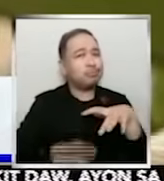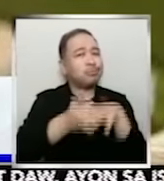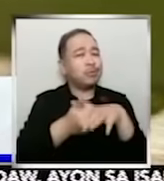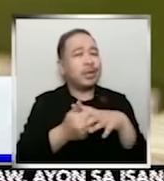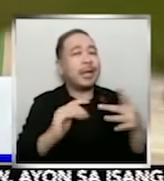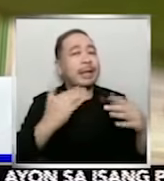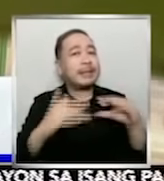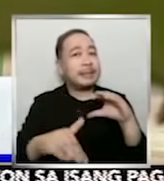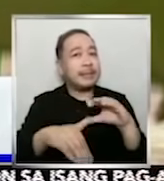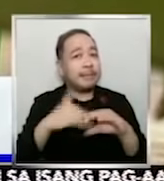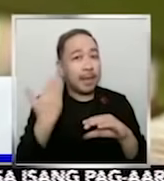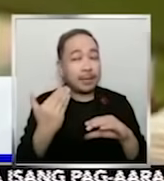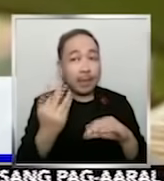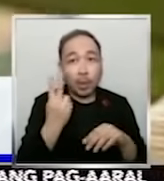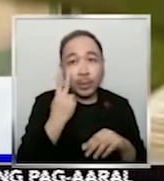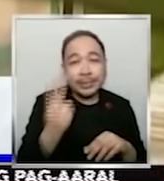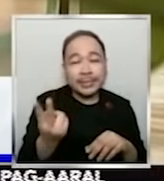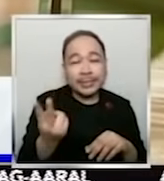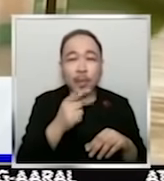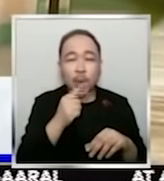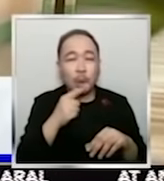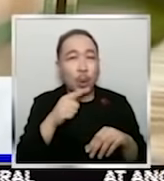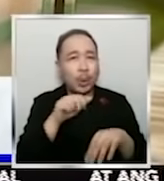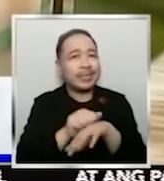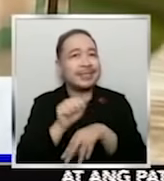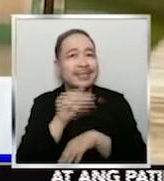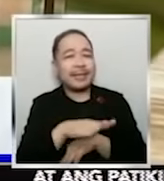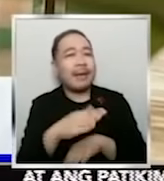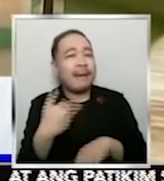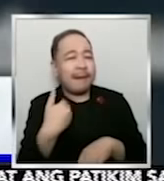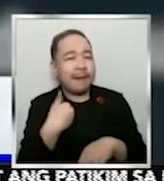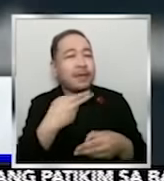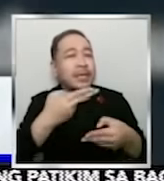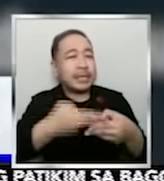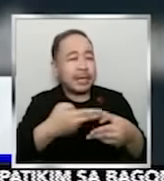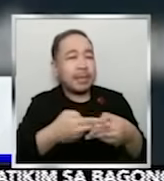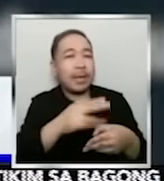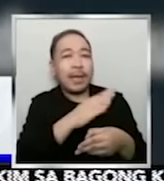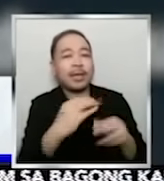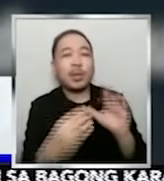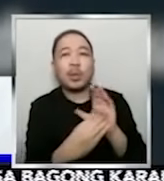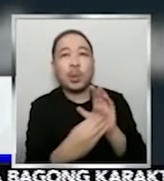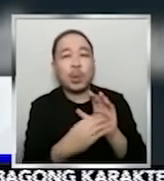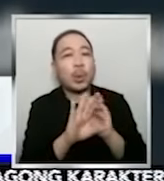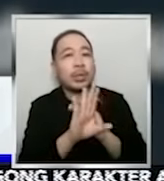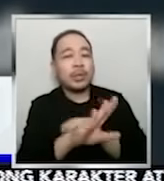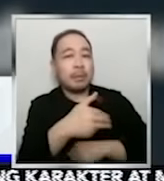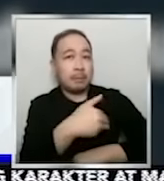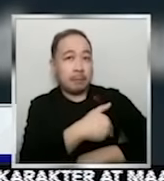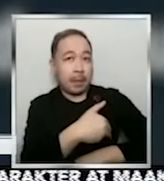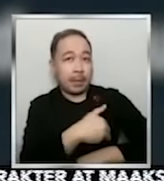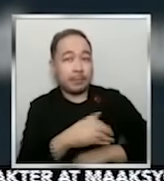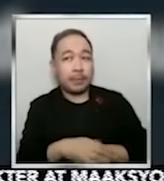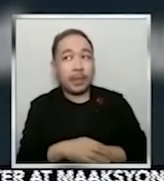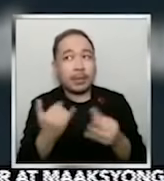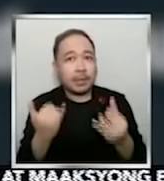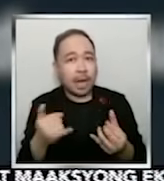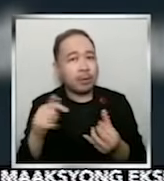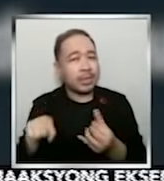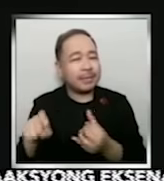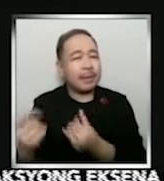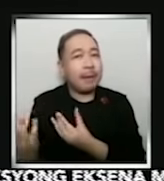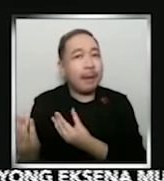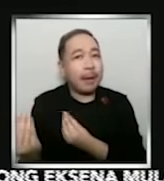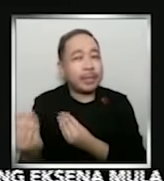Ang nakita raw niyang sender, may pangalan at logo ng kanyang bangko. Ipinapa-update daw ang kanyang account para sa dagdag na